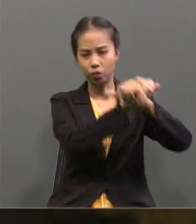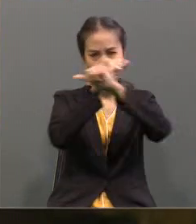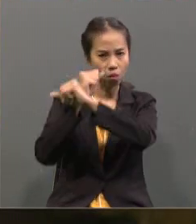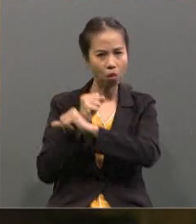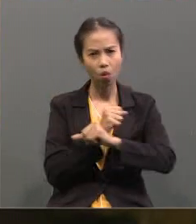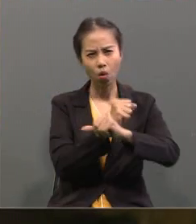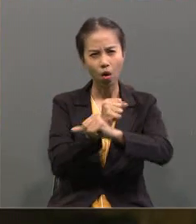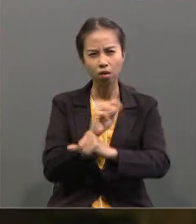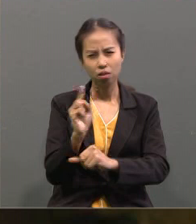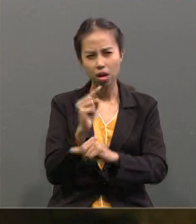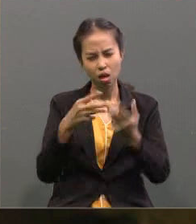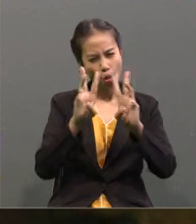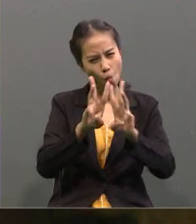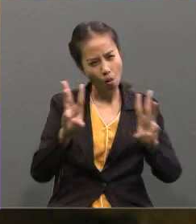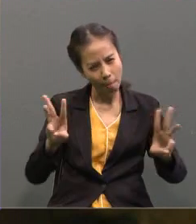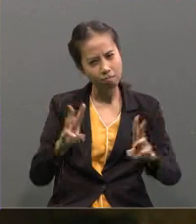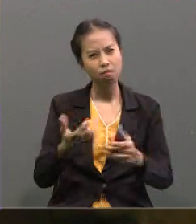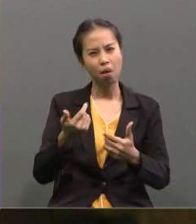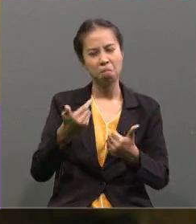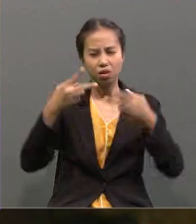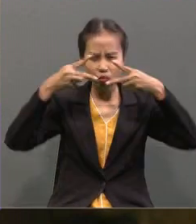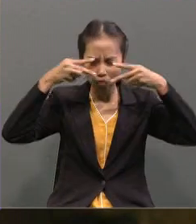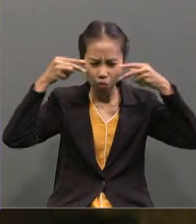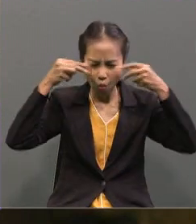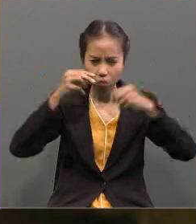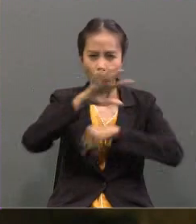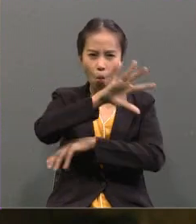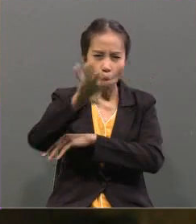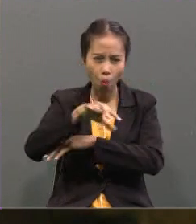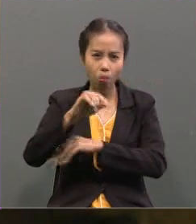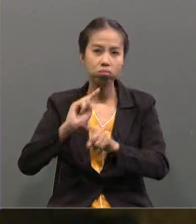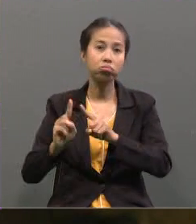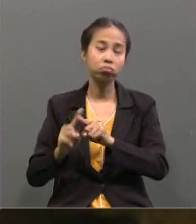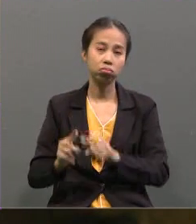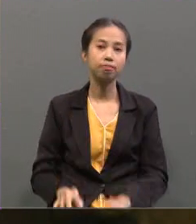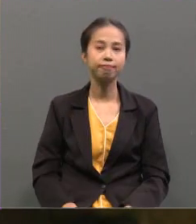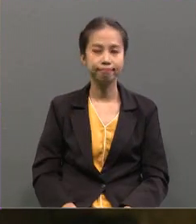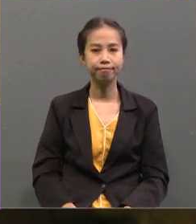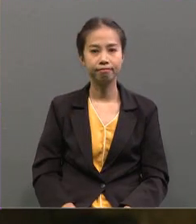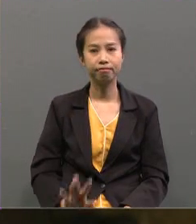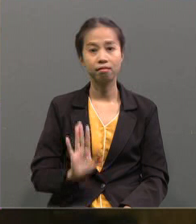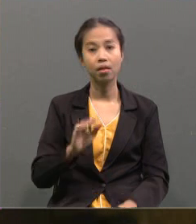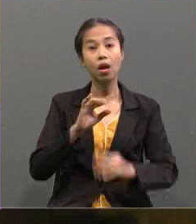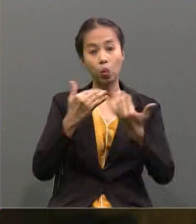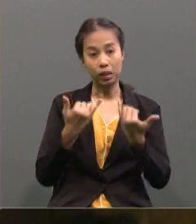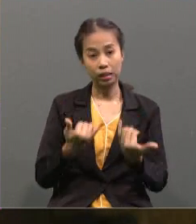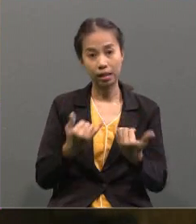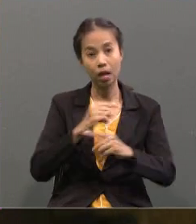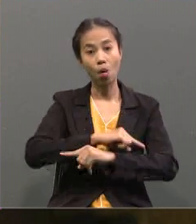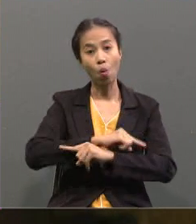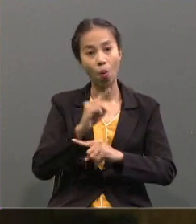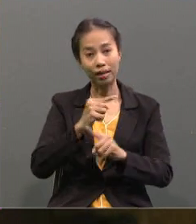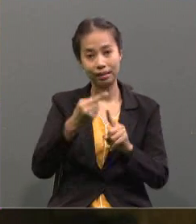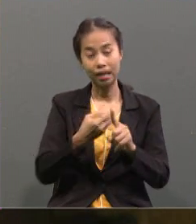ออนไลน์มันน่ากลัวเหมือนกันนะในเรื่องของมิจฉาชีพเดี๋ยวจะร้องเพลงให้ฟังได้มั้ยยังไงอ้าอ่ะวันเพ่นเดือน